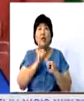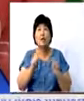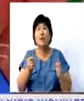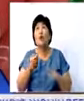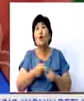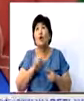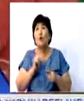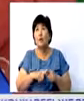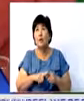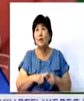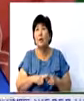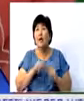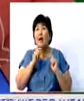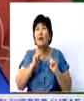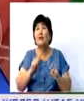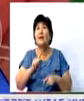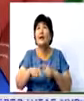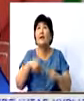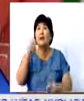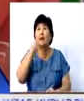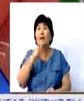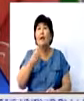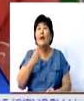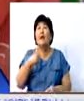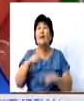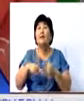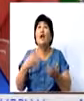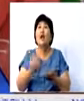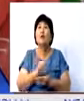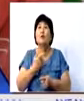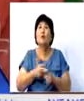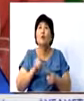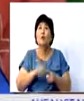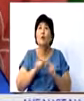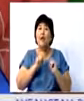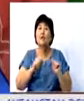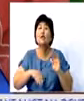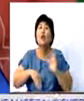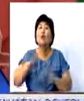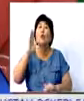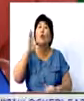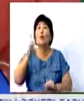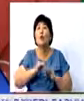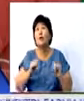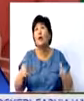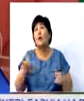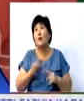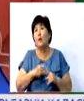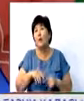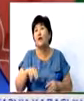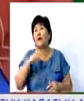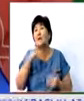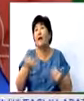Бұл сыйлық келесі жылда табысын табады дейді. Осындай сыйлықтар көбейе берсін. Өстіп еңбегімізді